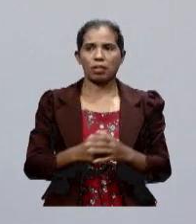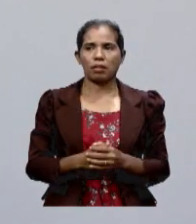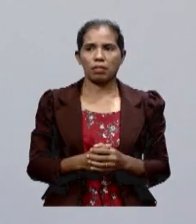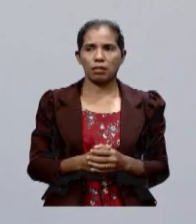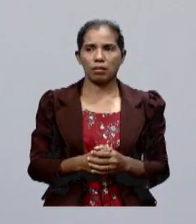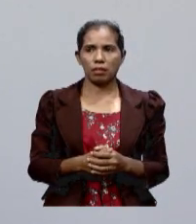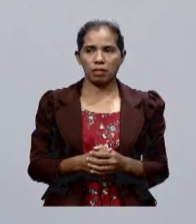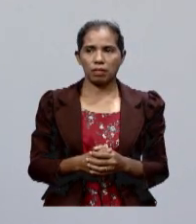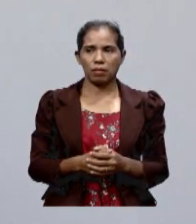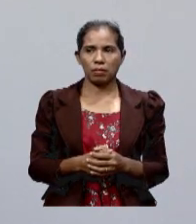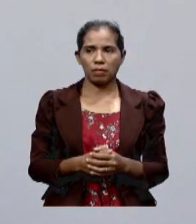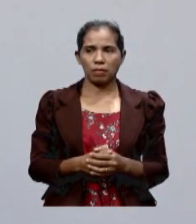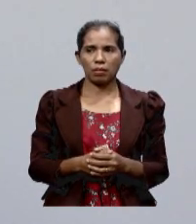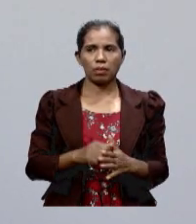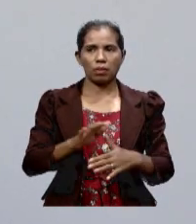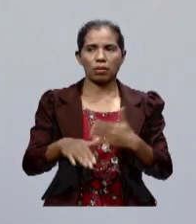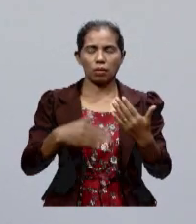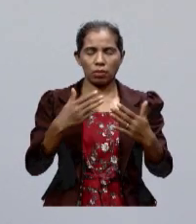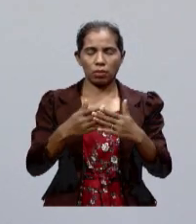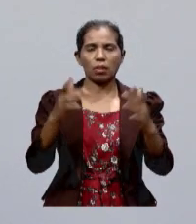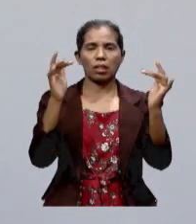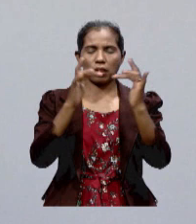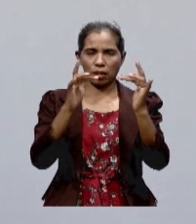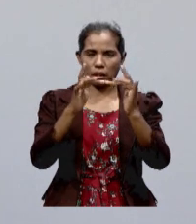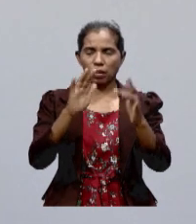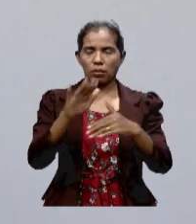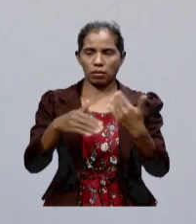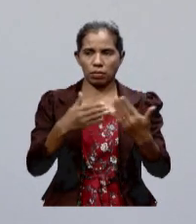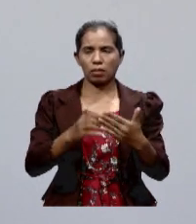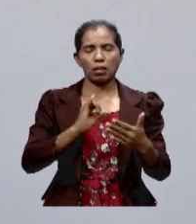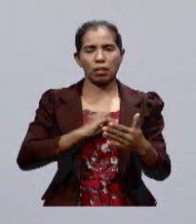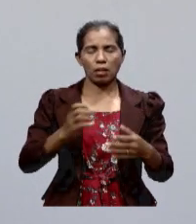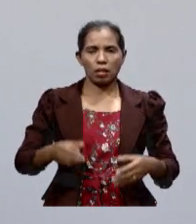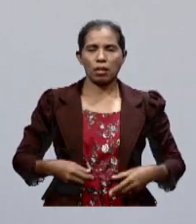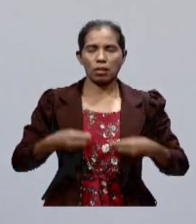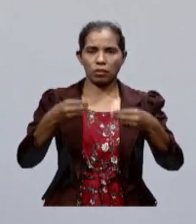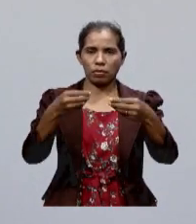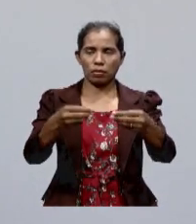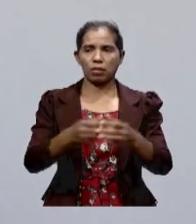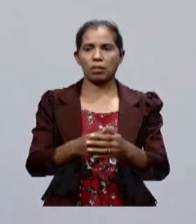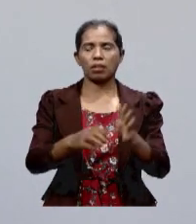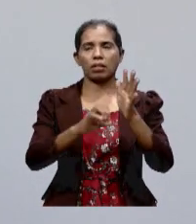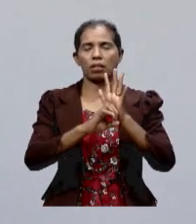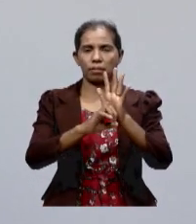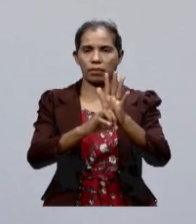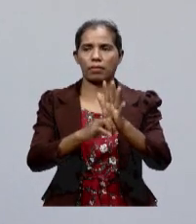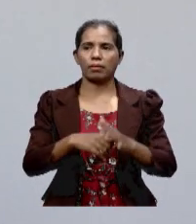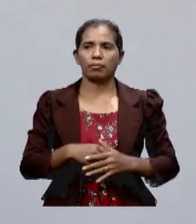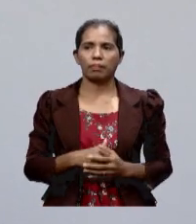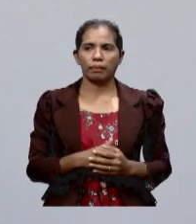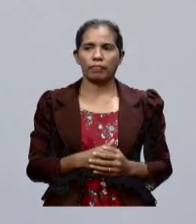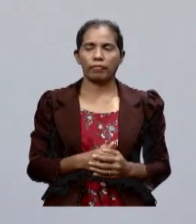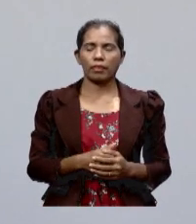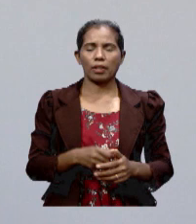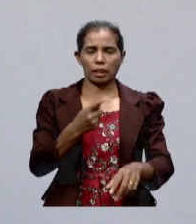e education botou tu electronic how for contoh ida